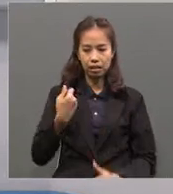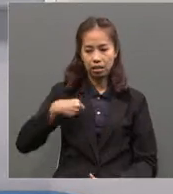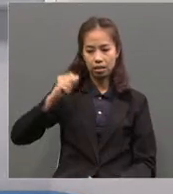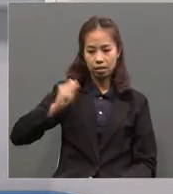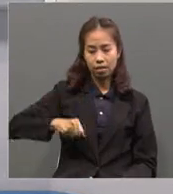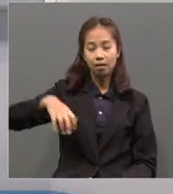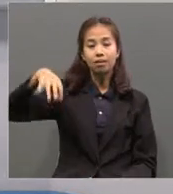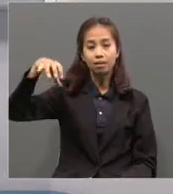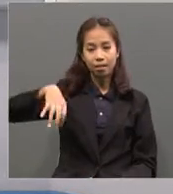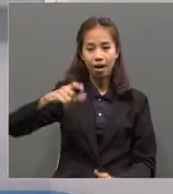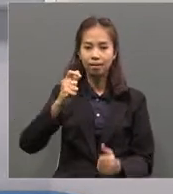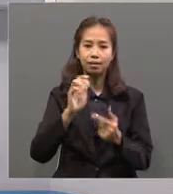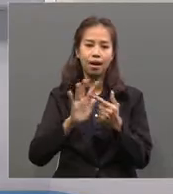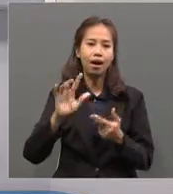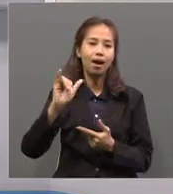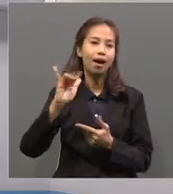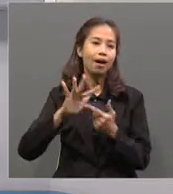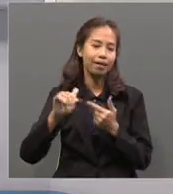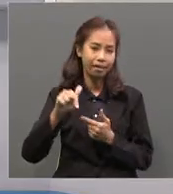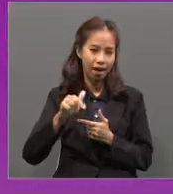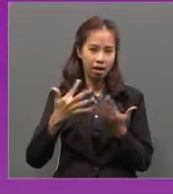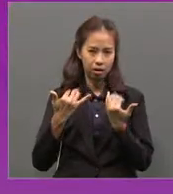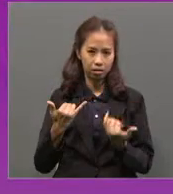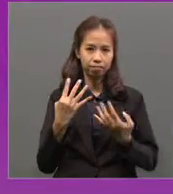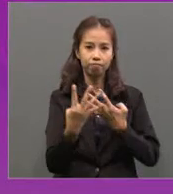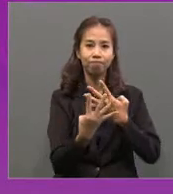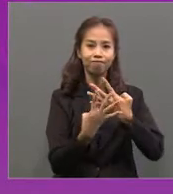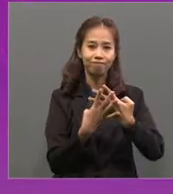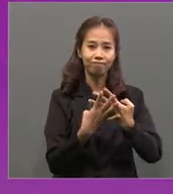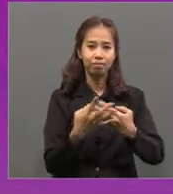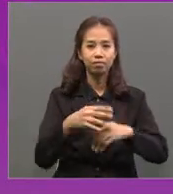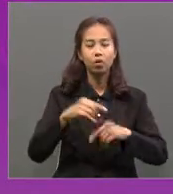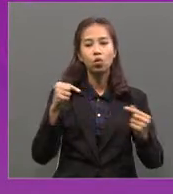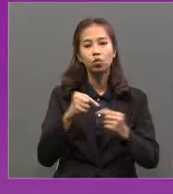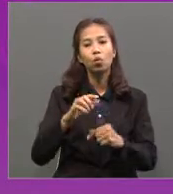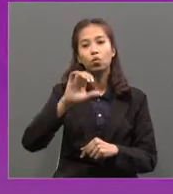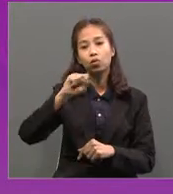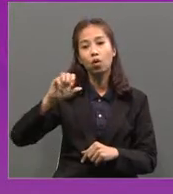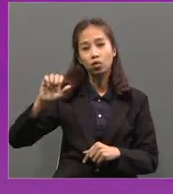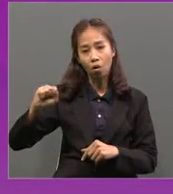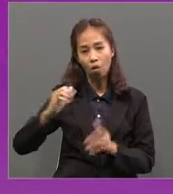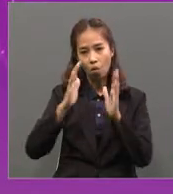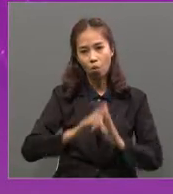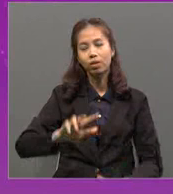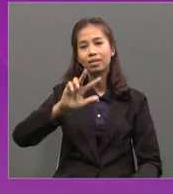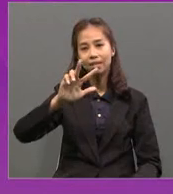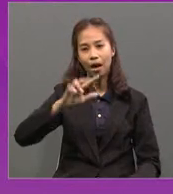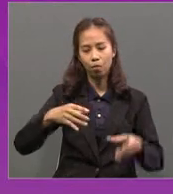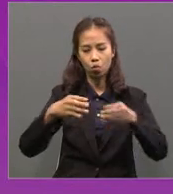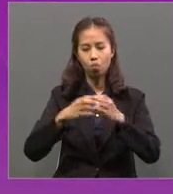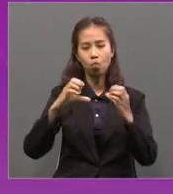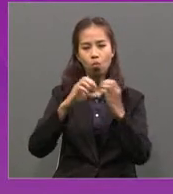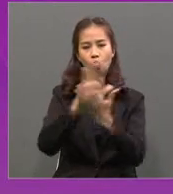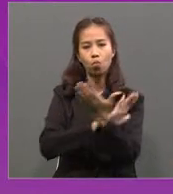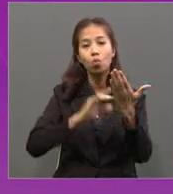ดำรงตำแหน่งทางการเมืองครับมีคำพิพากษาจำคุกอดีตส.สพรรคภูมิใจไทย 3คนคนละ 9เดือน